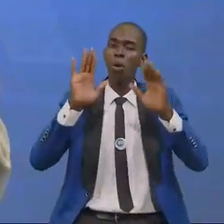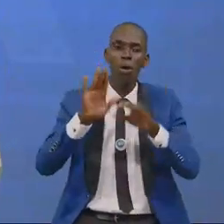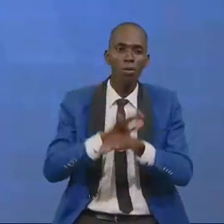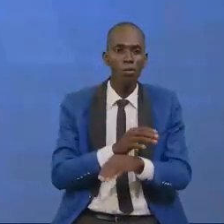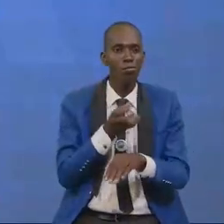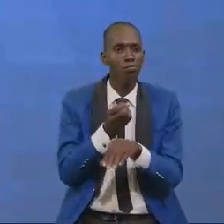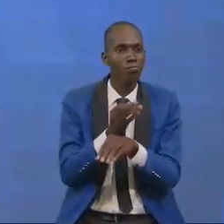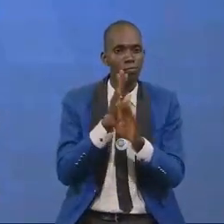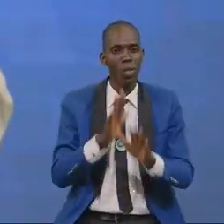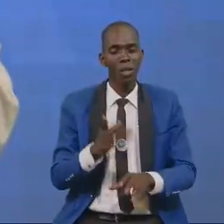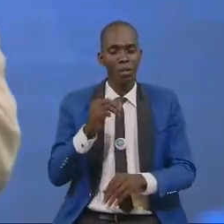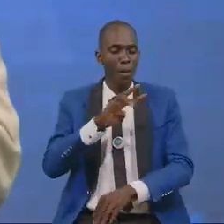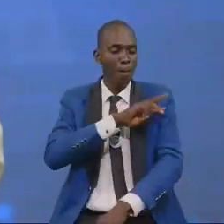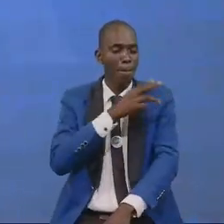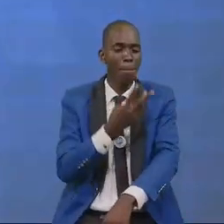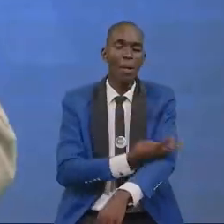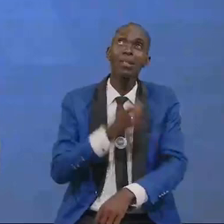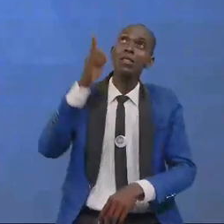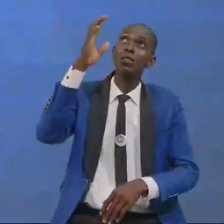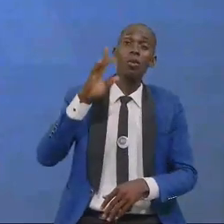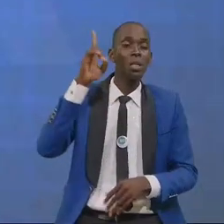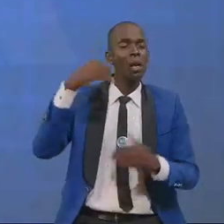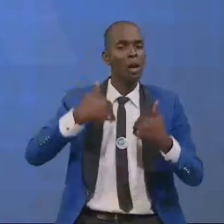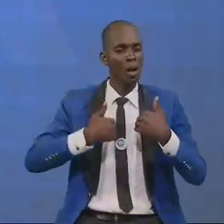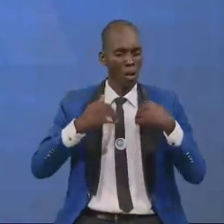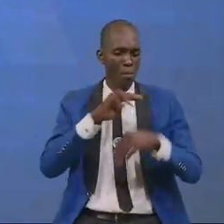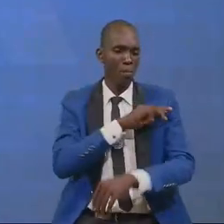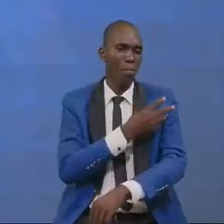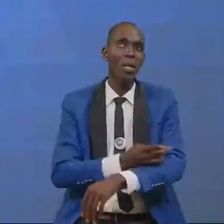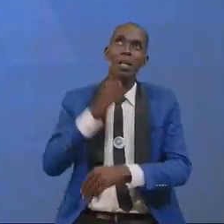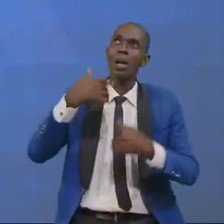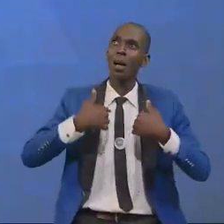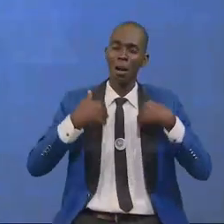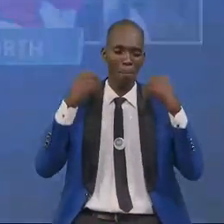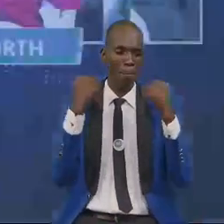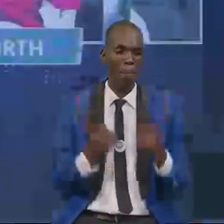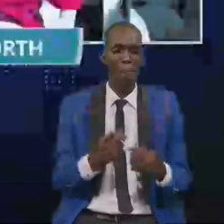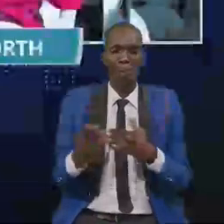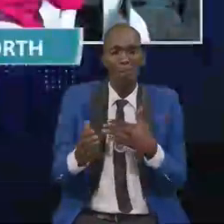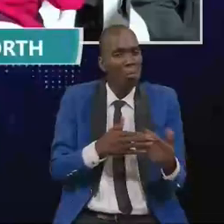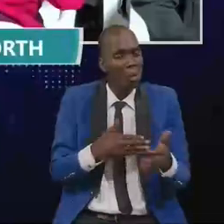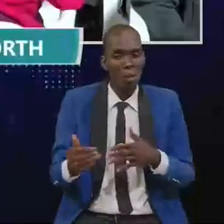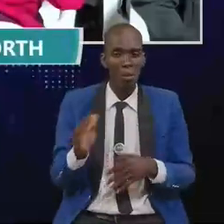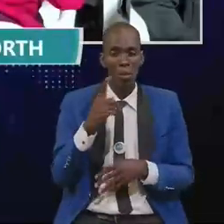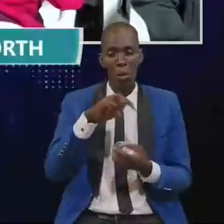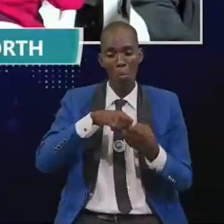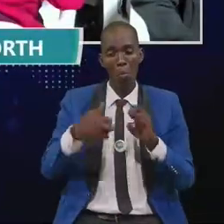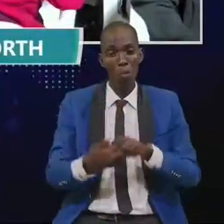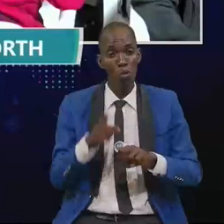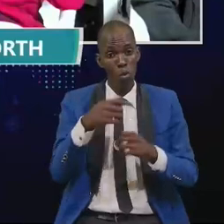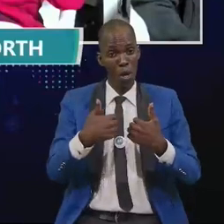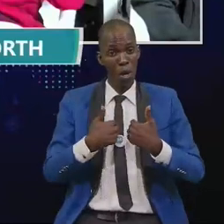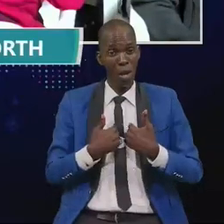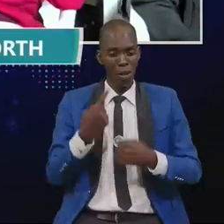Dieu puissant il a la puissance et peu importe le problème que tu as la